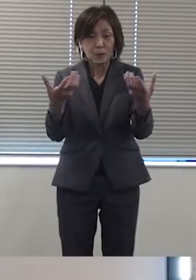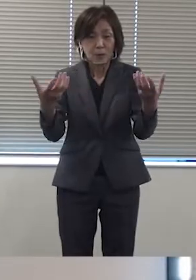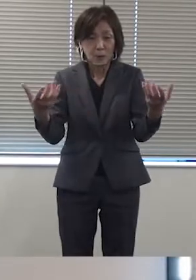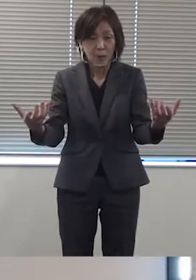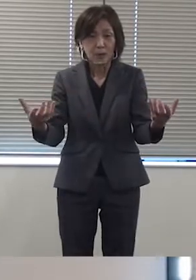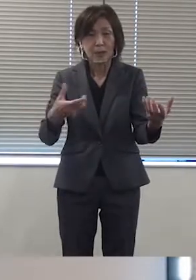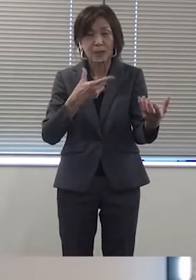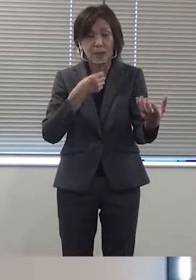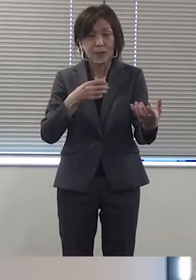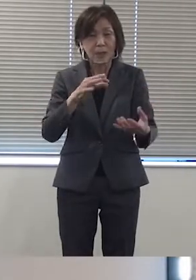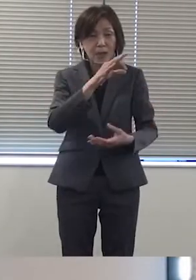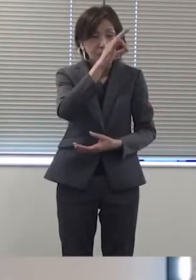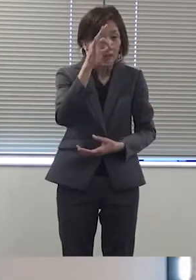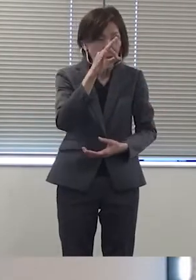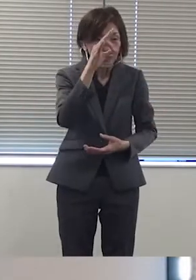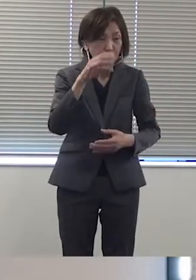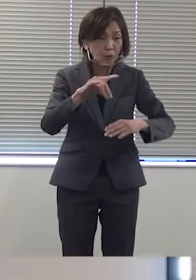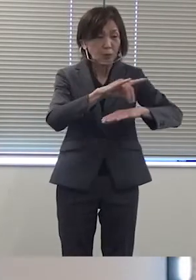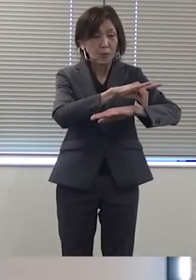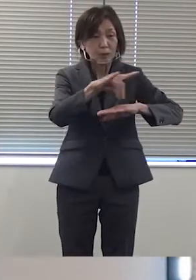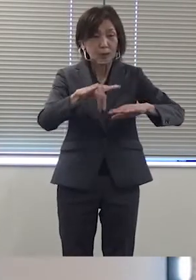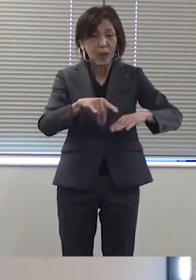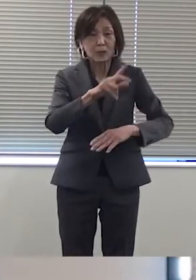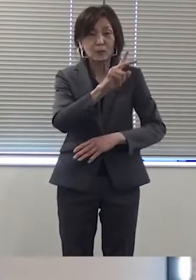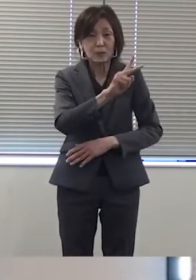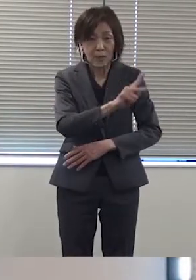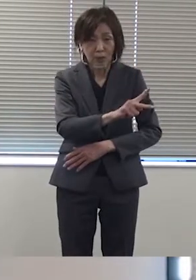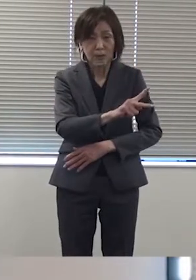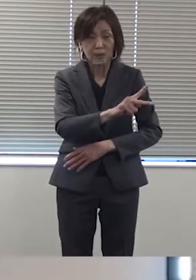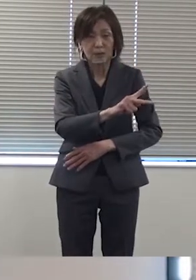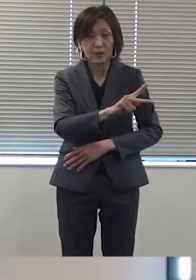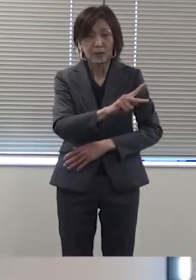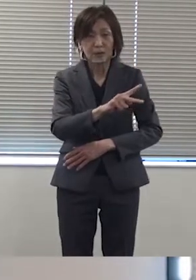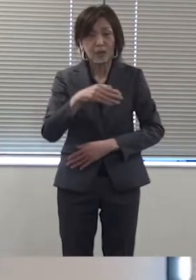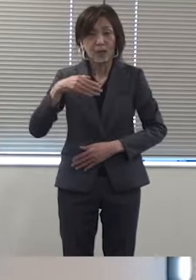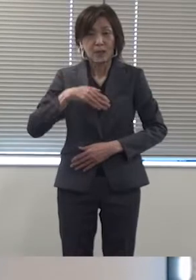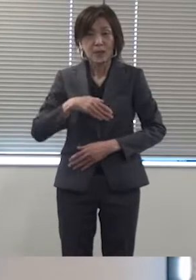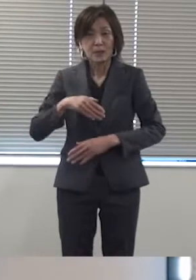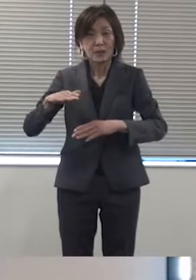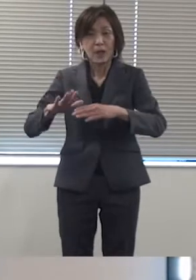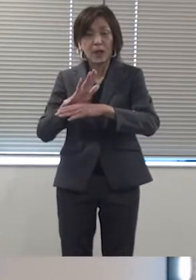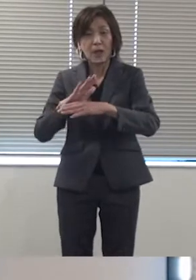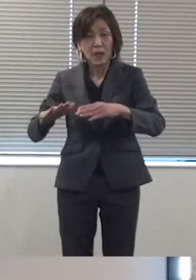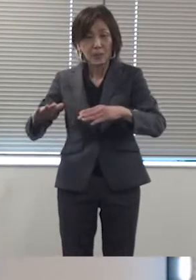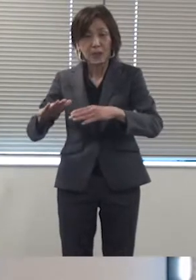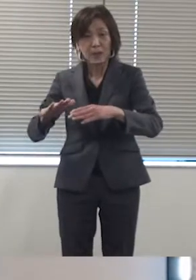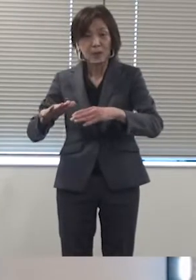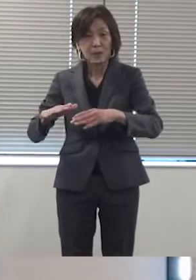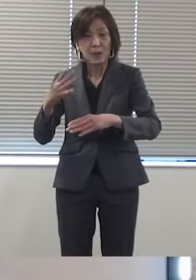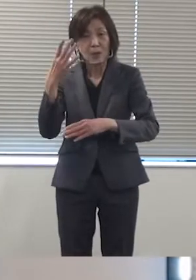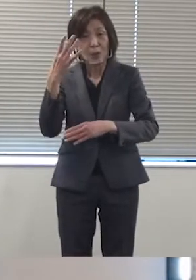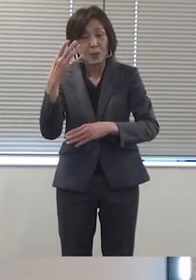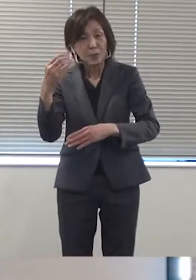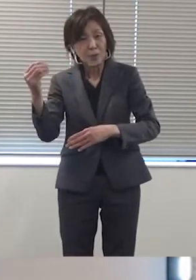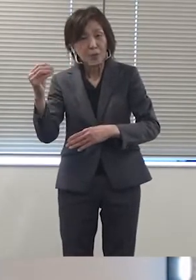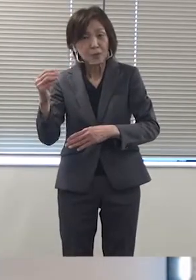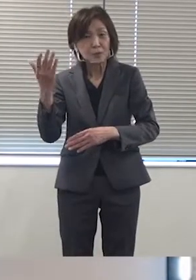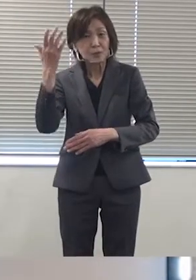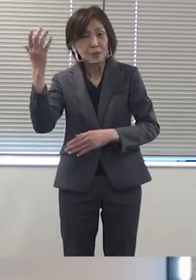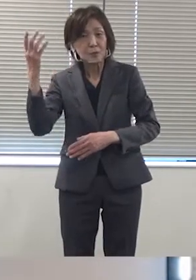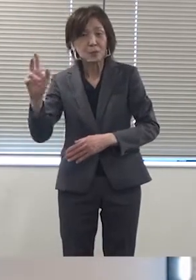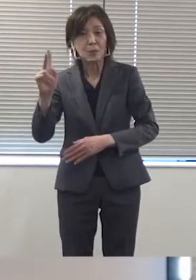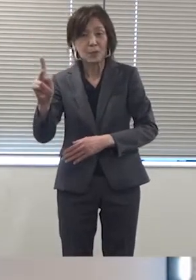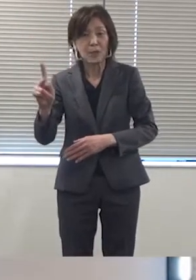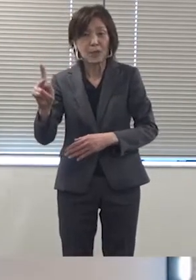それと桂浜などを中心とする観光の魅力創造化、この2つに課を再編した